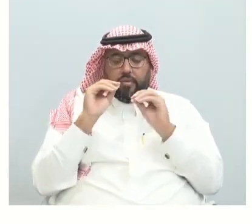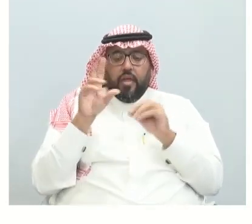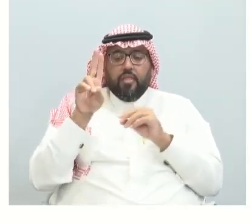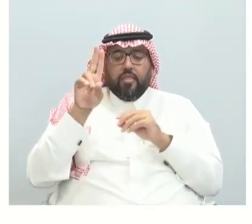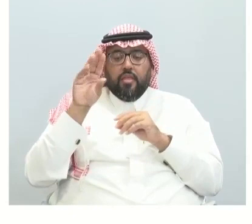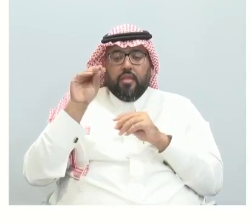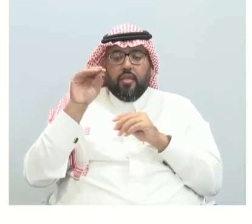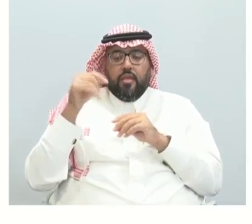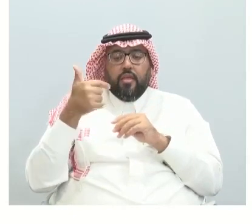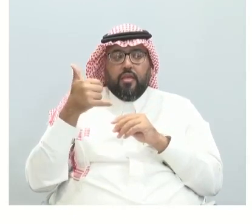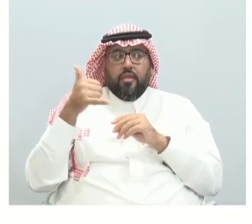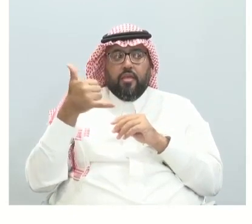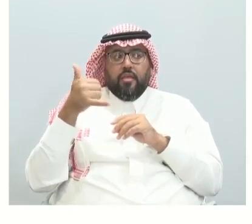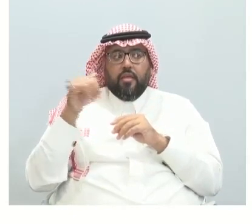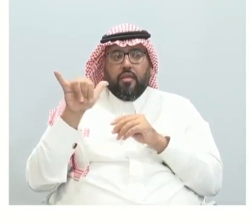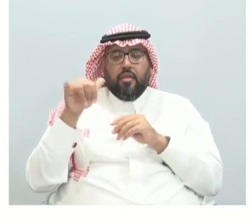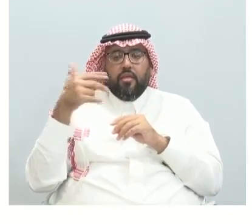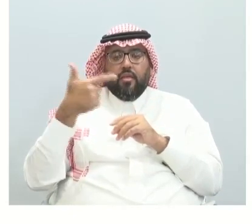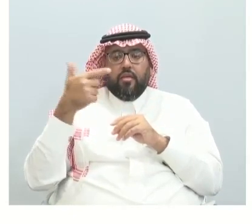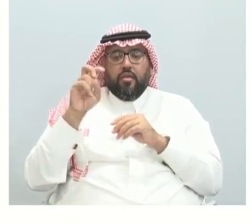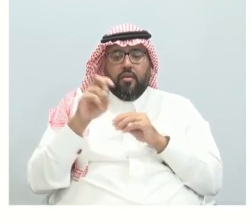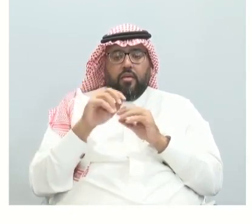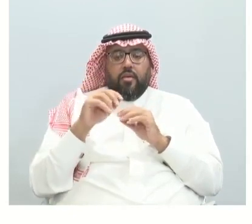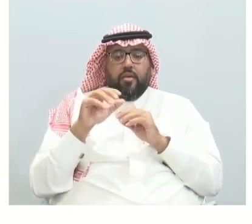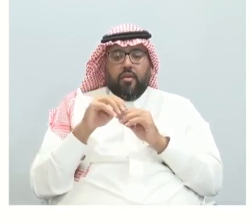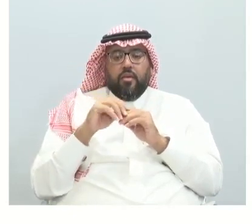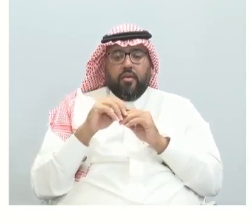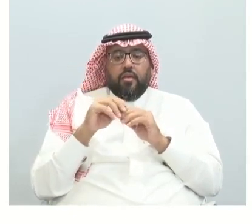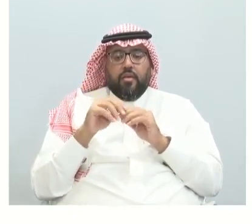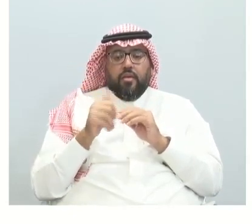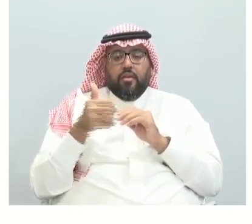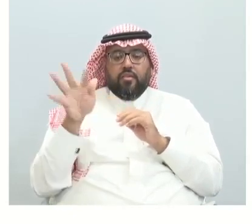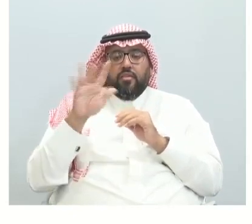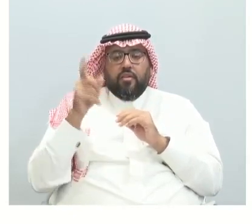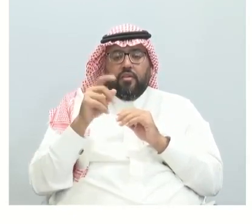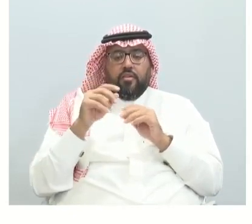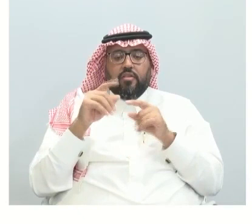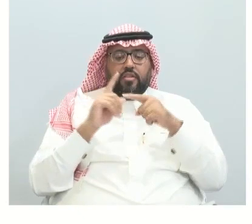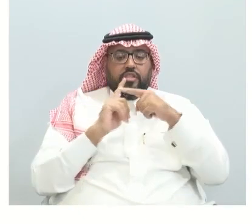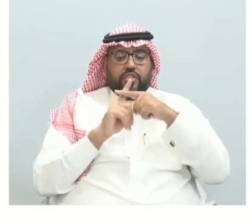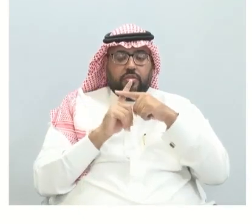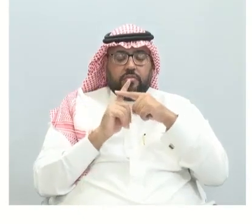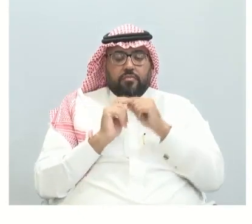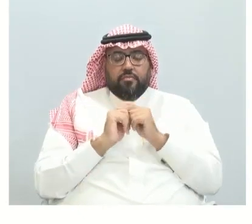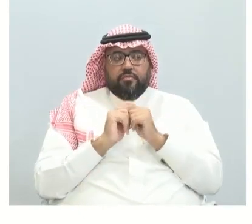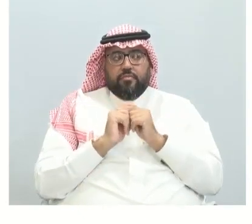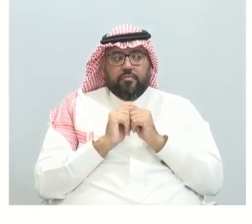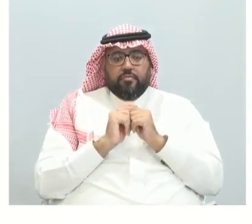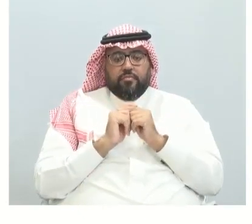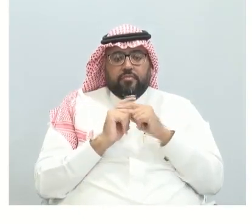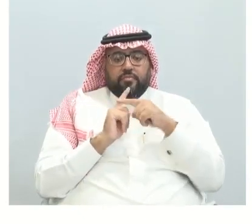بالتهيئه راح نحوط الاشاره الصحيحه لديه هنا اشاره الجمع رح ابحث عن اشاره الجمع هنا